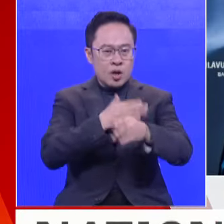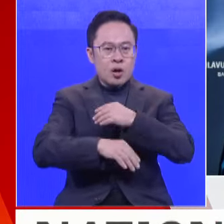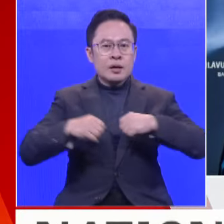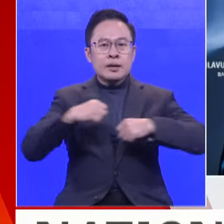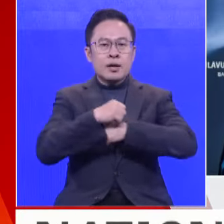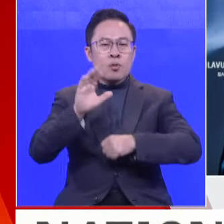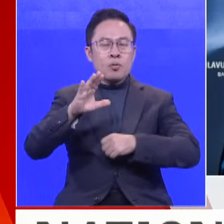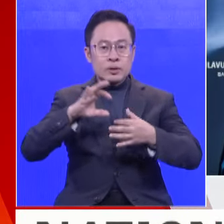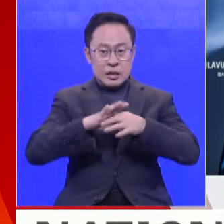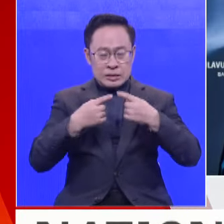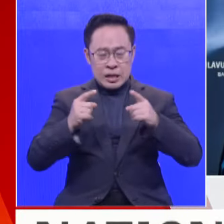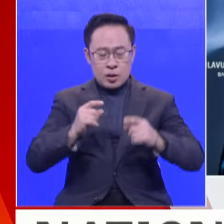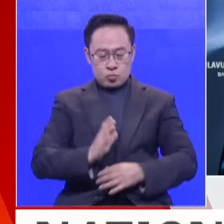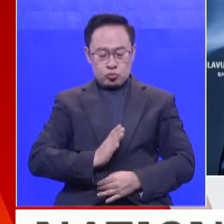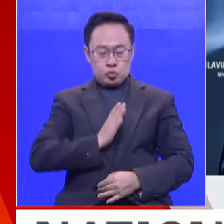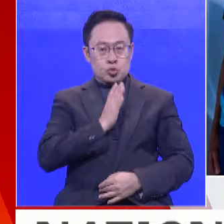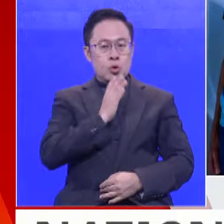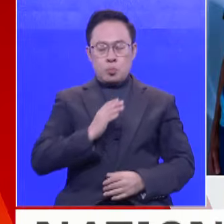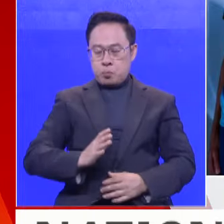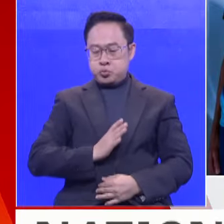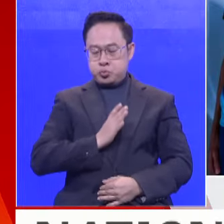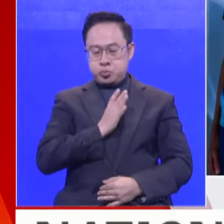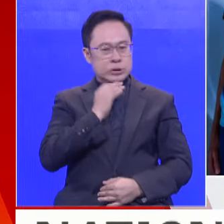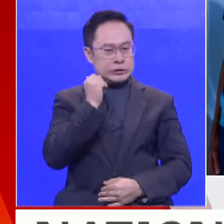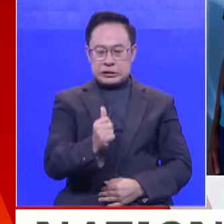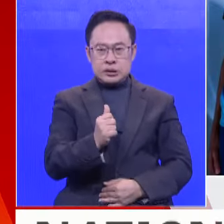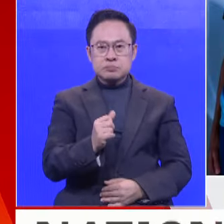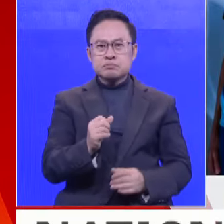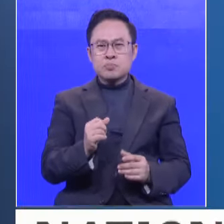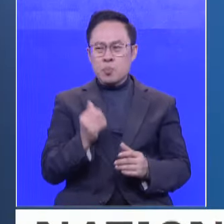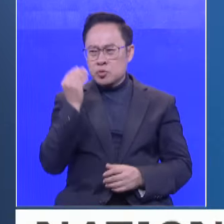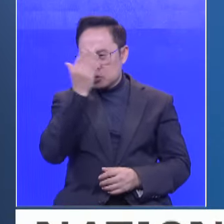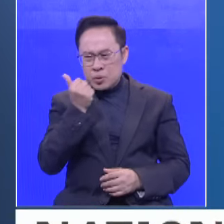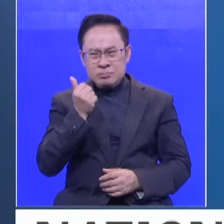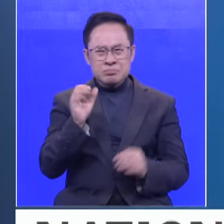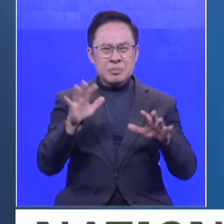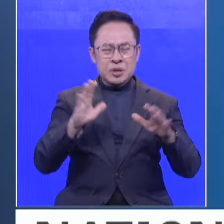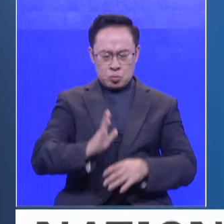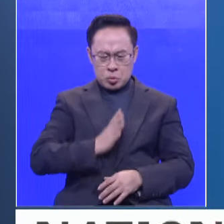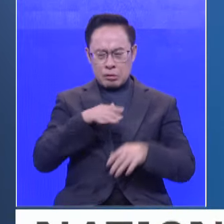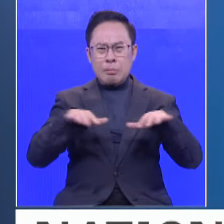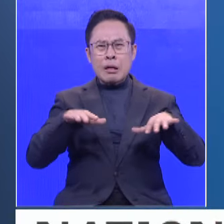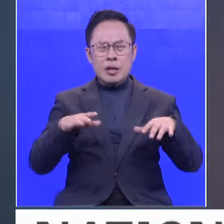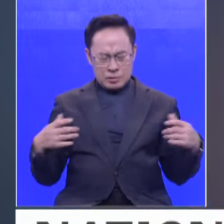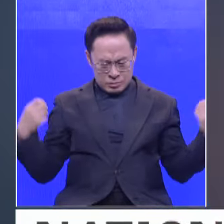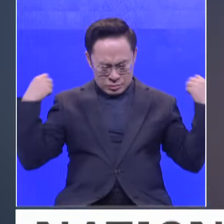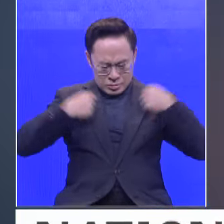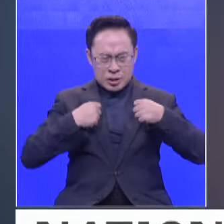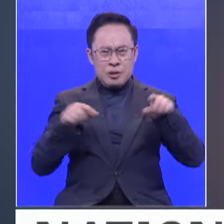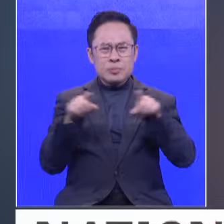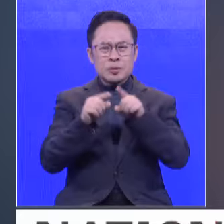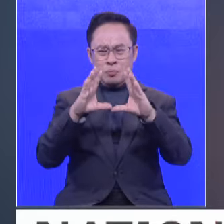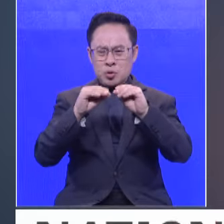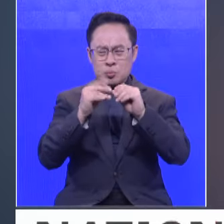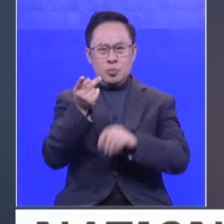ธีเปิดเนี่ยบางทีเขาต้องการให้แบบโดดเด่นดึงดูดอลังการส่งเสริมความเป็นไทยอะไรใส่เข้าไป